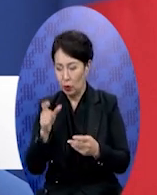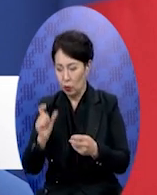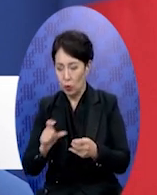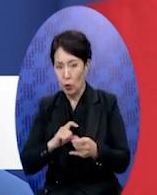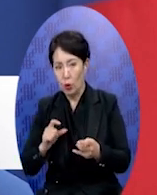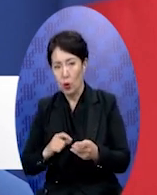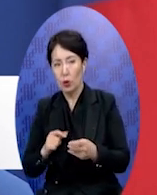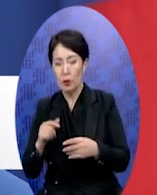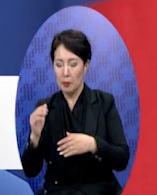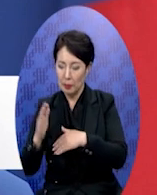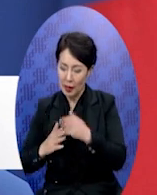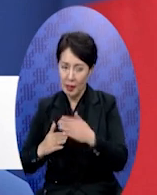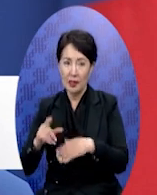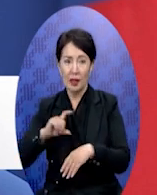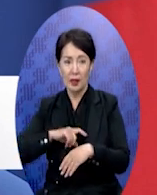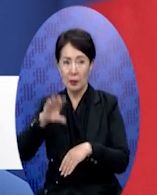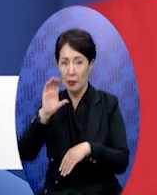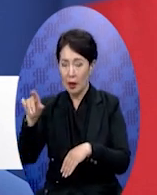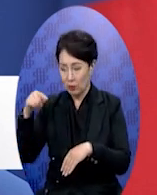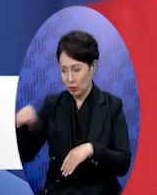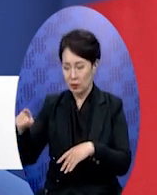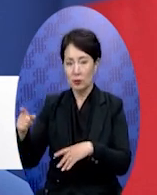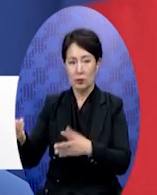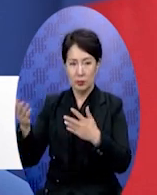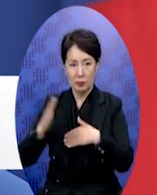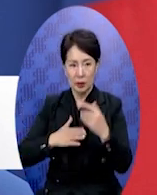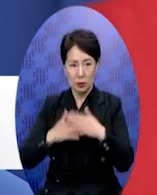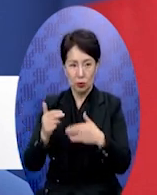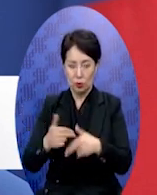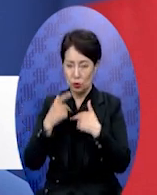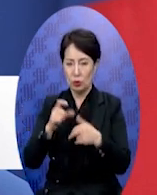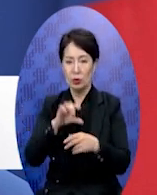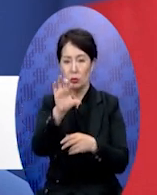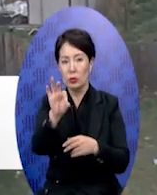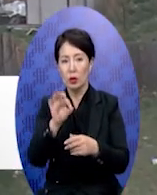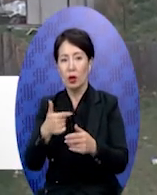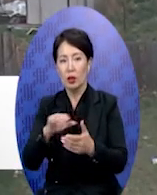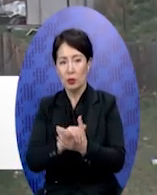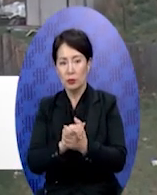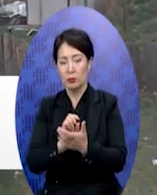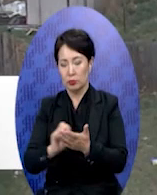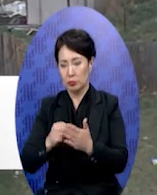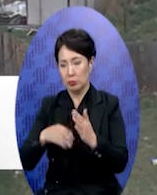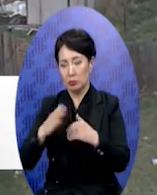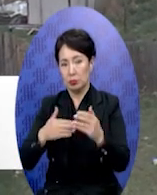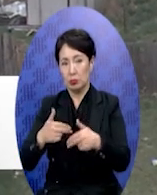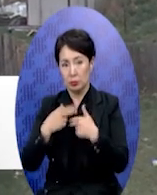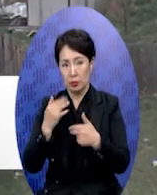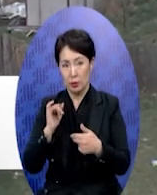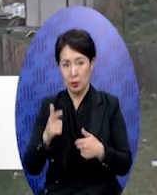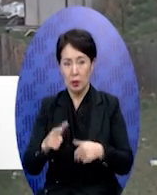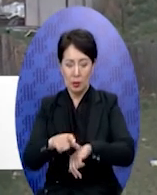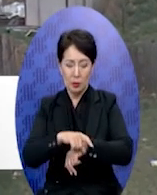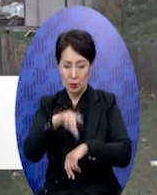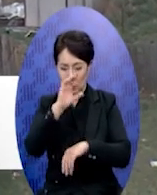нэг одоо барилга барих эрх үүхийн компаниар бариулна. Тэр нь бол тухайн иргэн өөрөө сонголт гэрээ хийчихнэ тийм ээ. Мэргэжлийн компаниар